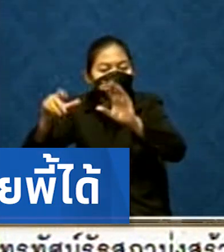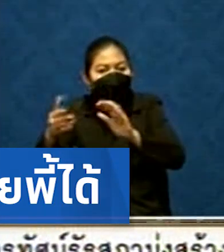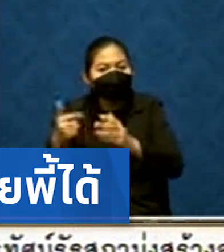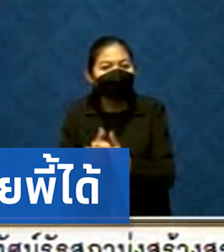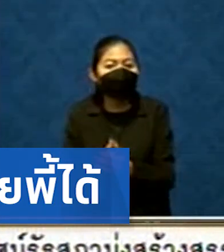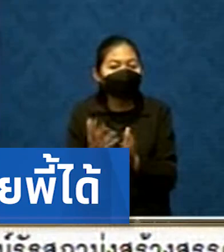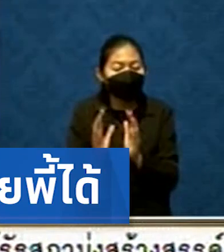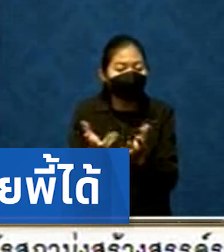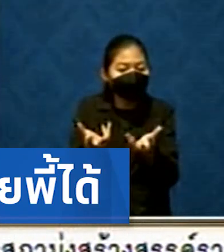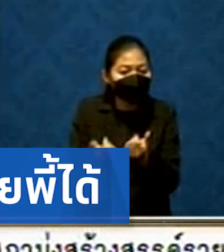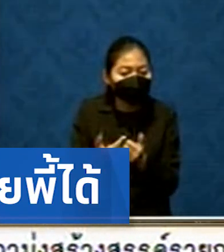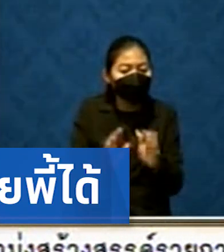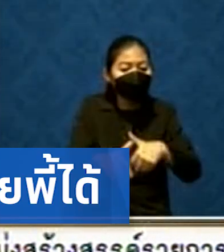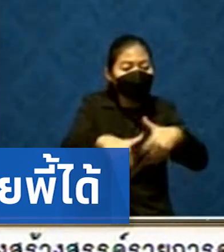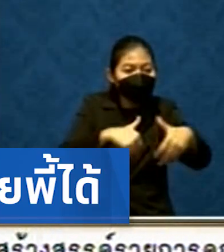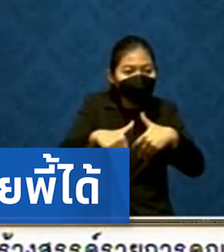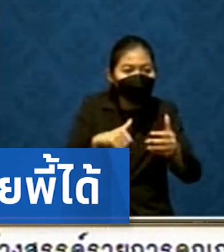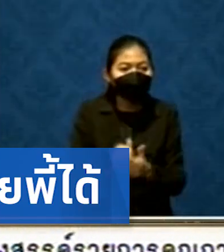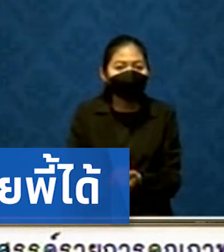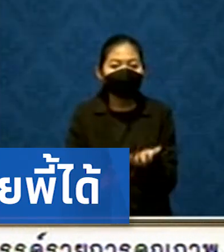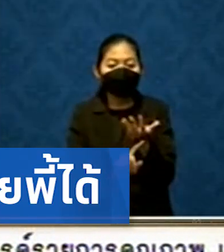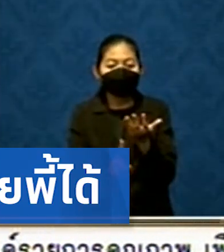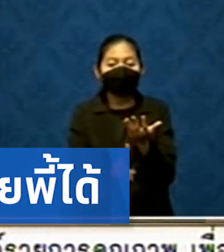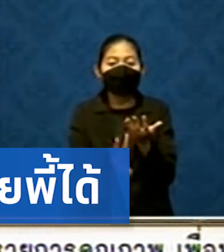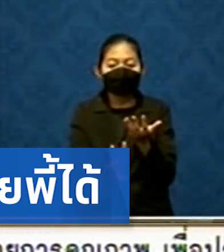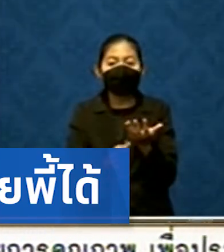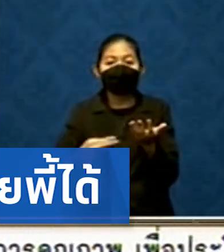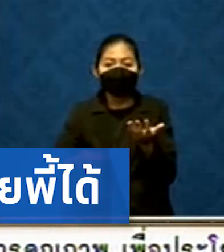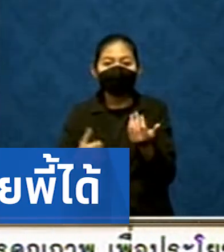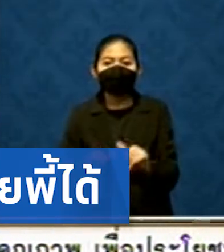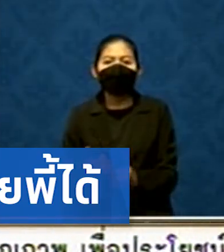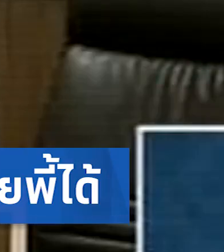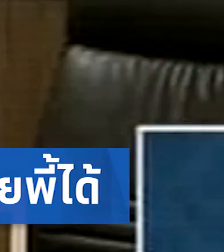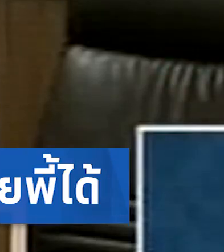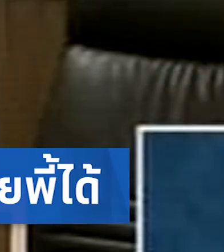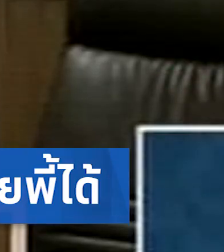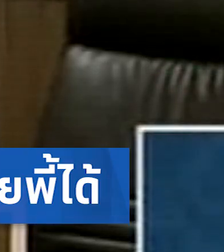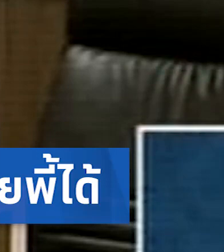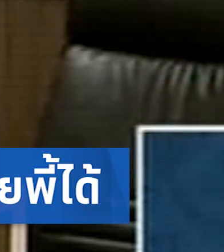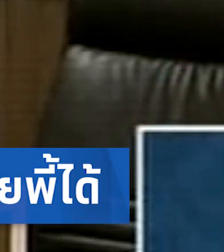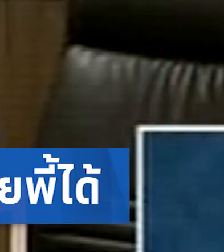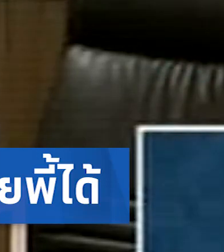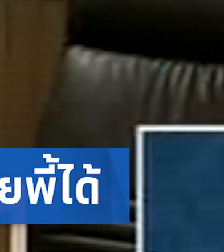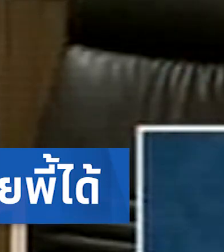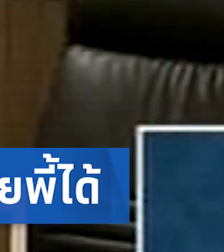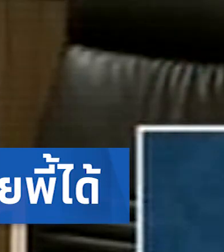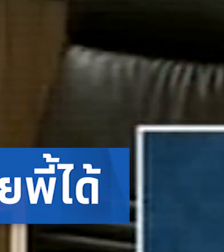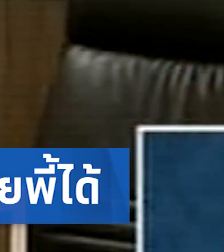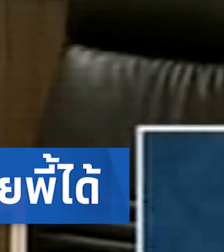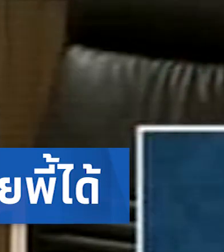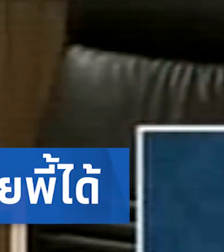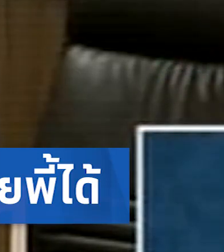ารับซื้อจากพ่อแม่พี่น้องทุกคนกิโลละ70,000 บาทไม่รวยวันนี้จะรวยวันไหน ท่านรัฐมนตรีเนี่ยบอกว่าเอากัญช